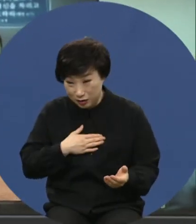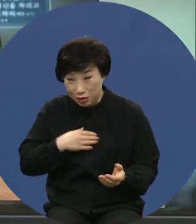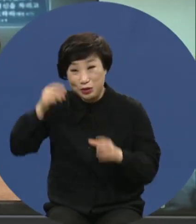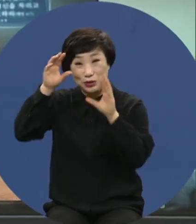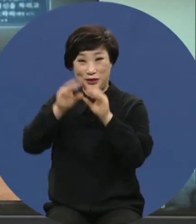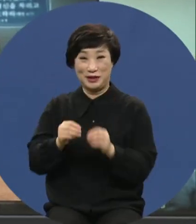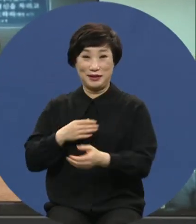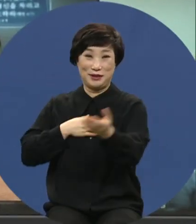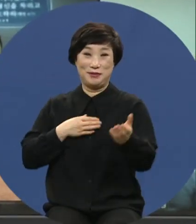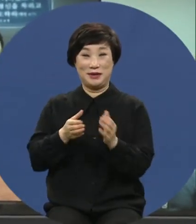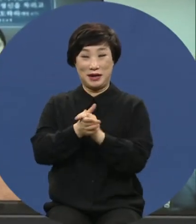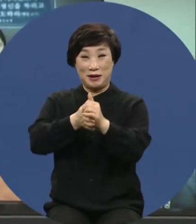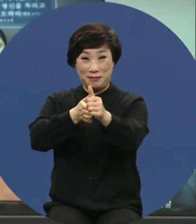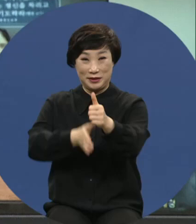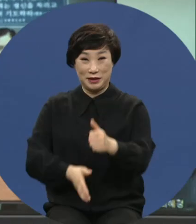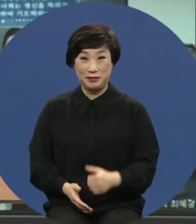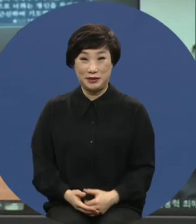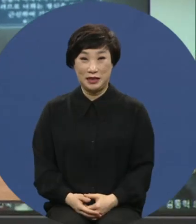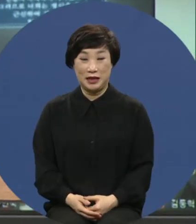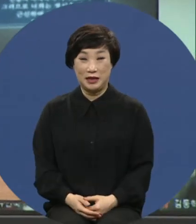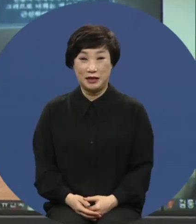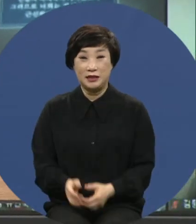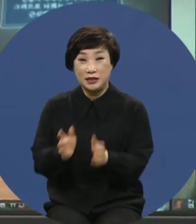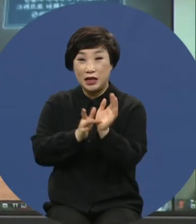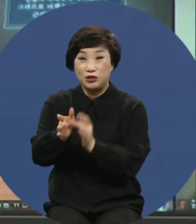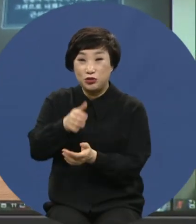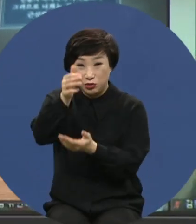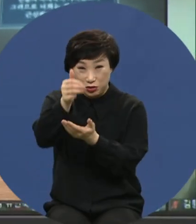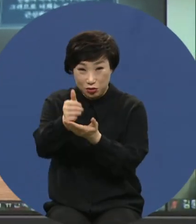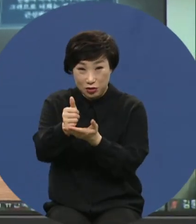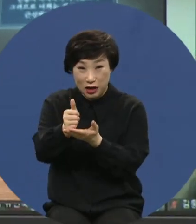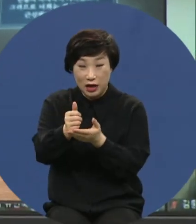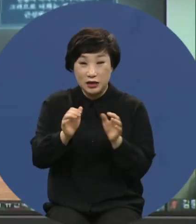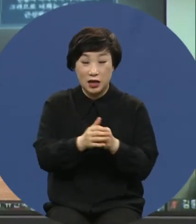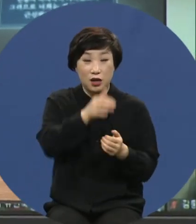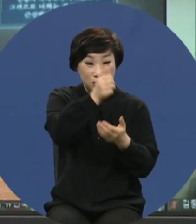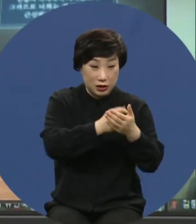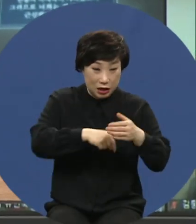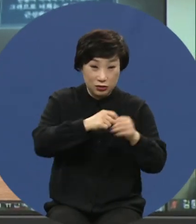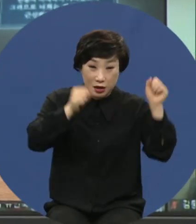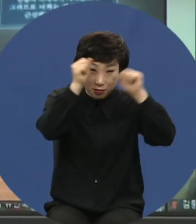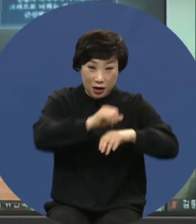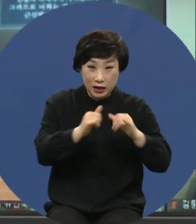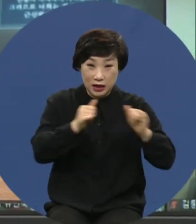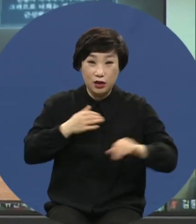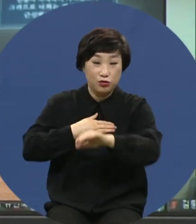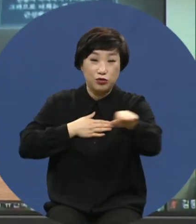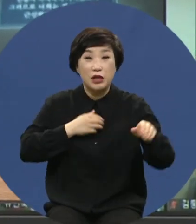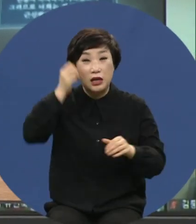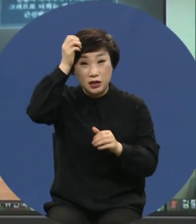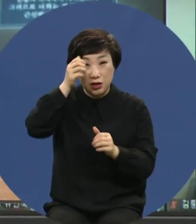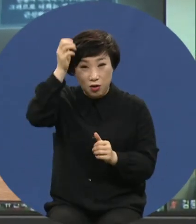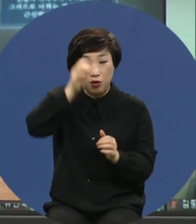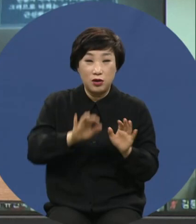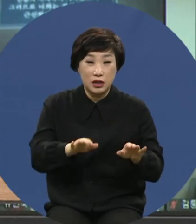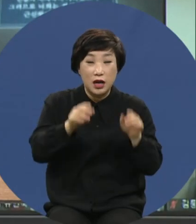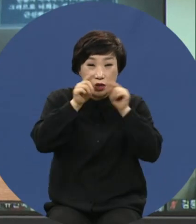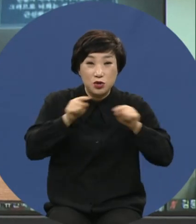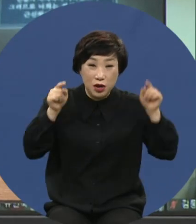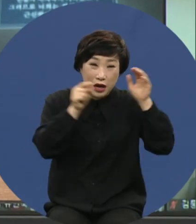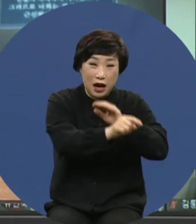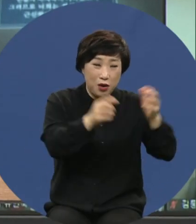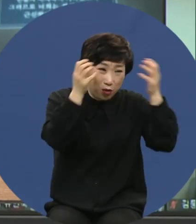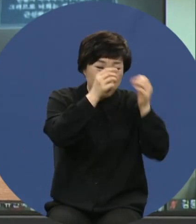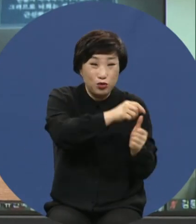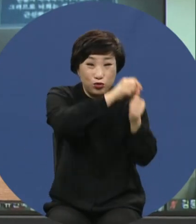아멘 합시다. 예수 그리스도께서 죄 아래서 멸망하는 인간의 영혼을 지옥의